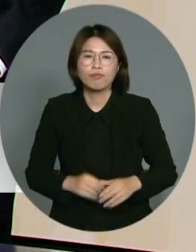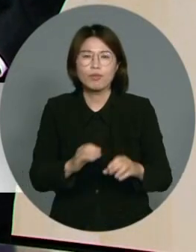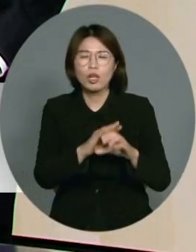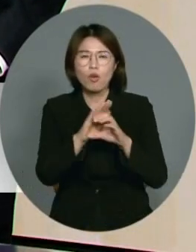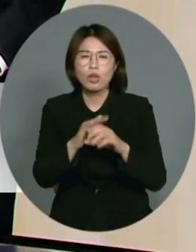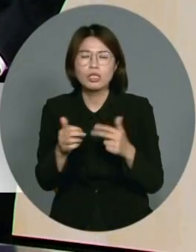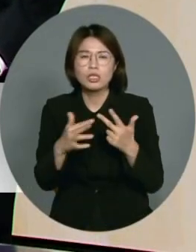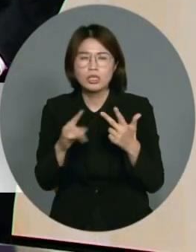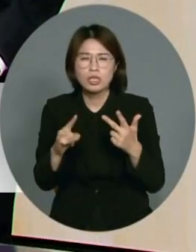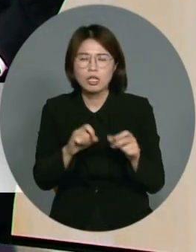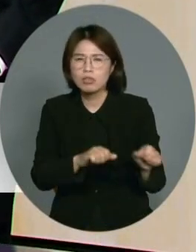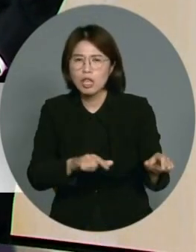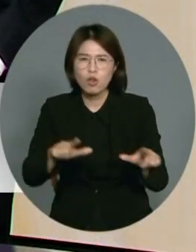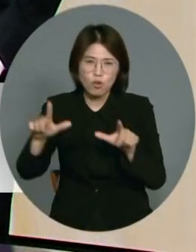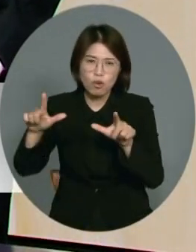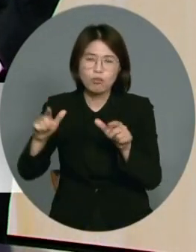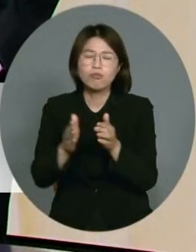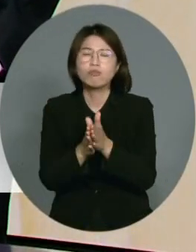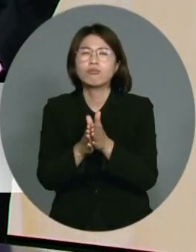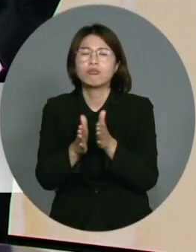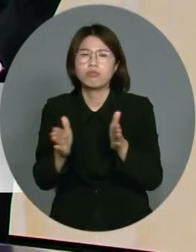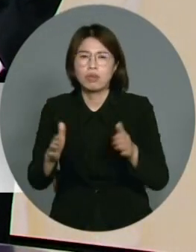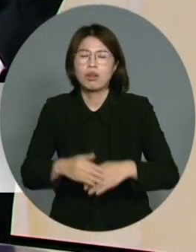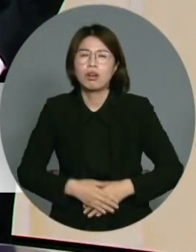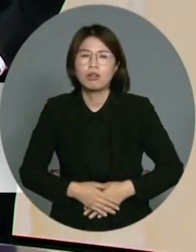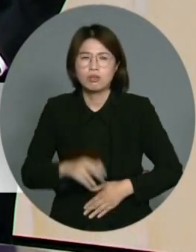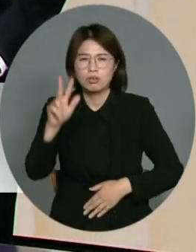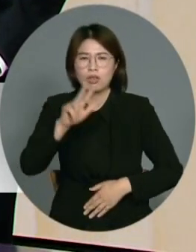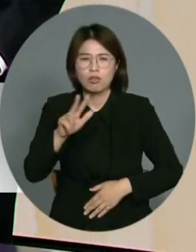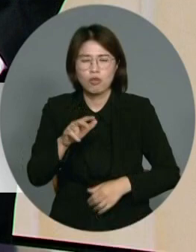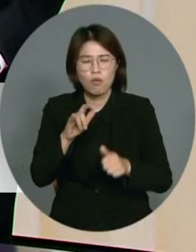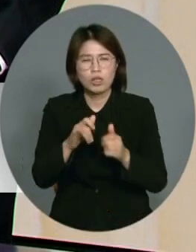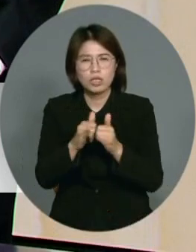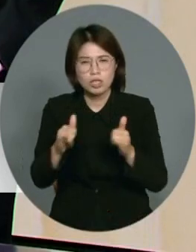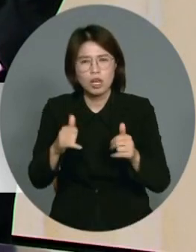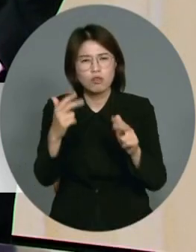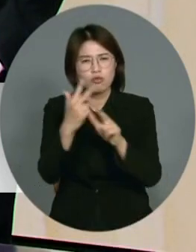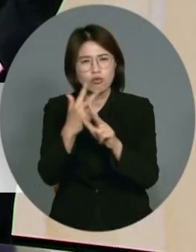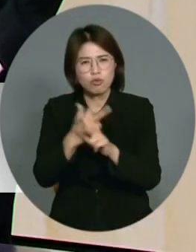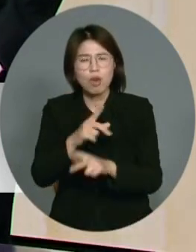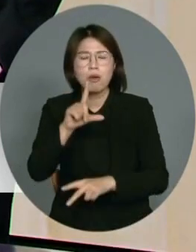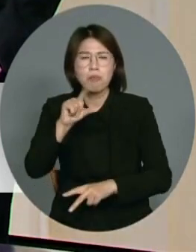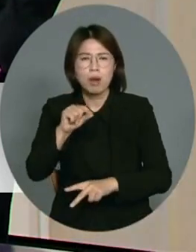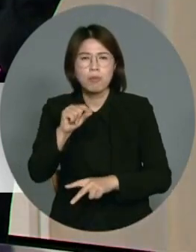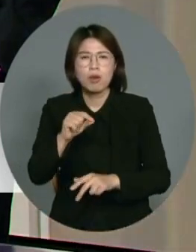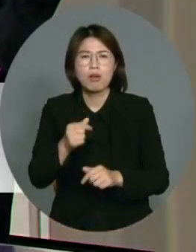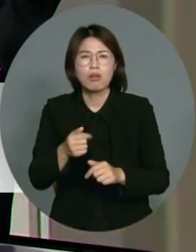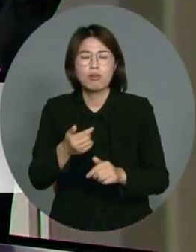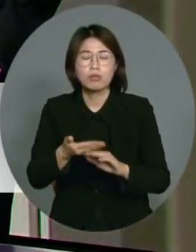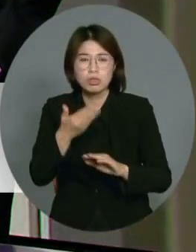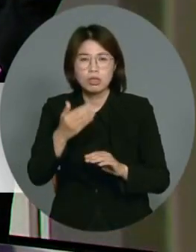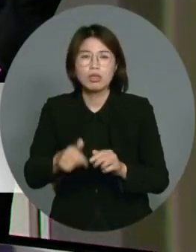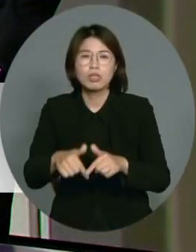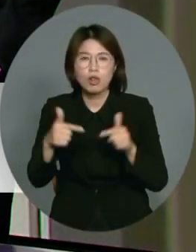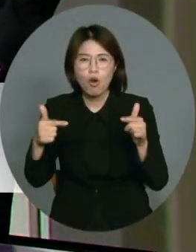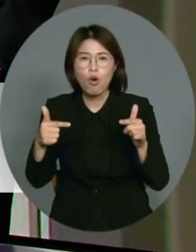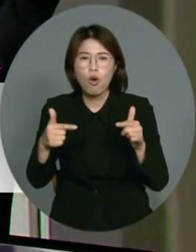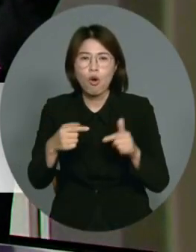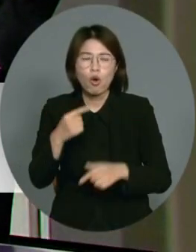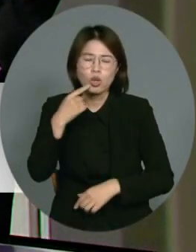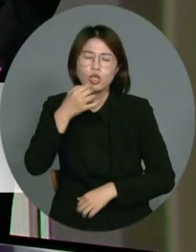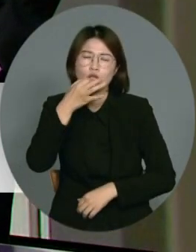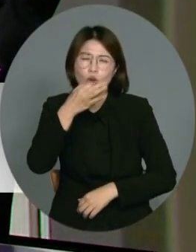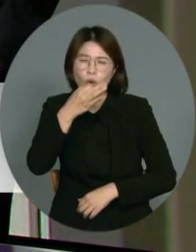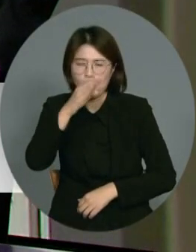코로나19 7차 대위행위 본격화하면서 전국 확진자 수가 한 주마다 만 명가량 늘고 독감 의사 환자 수도